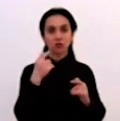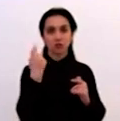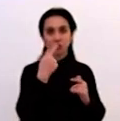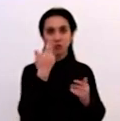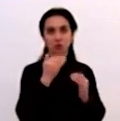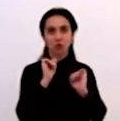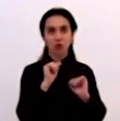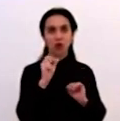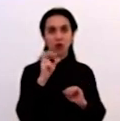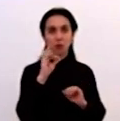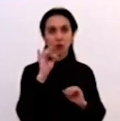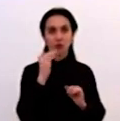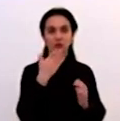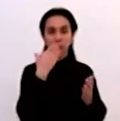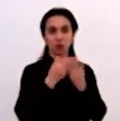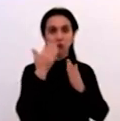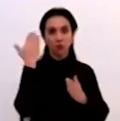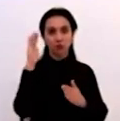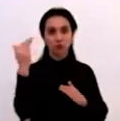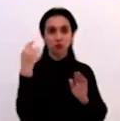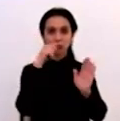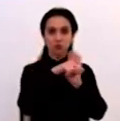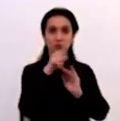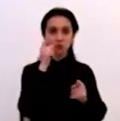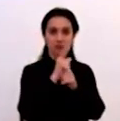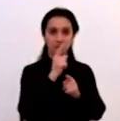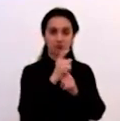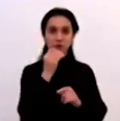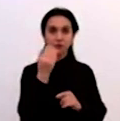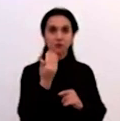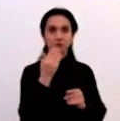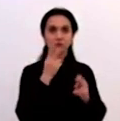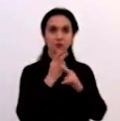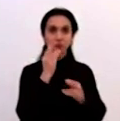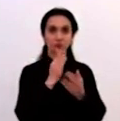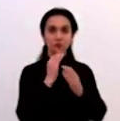Himoyalangan axborotga begona shaxslarning kirishini taqiqlovchi